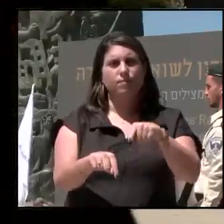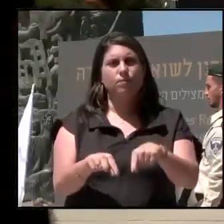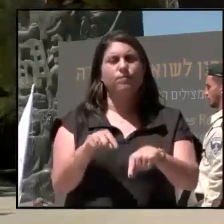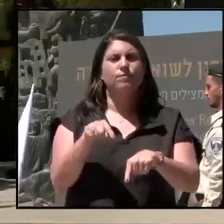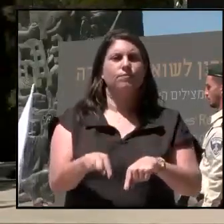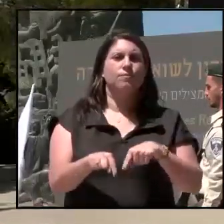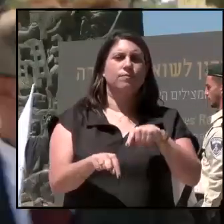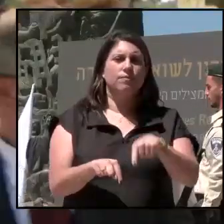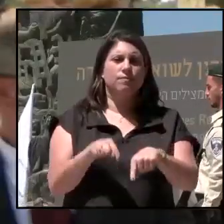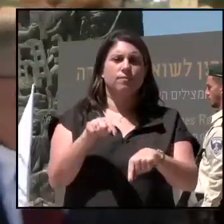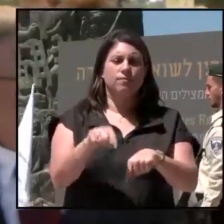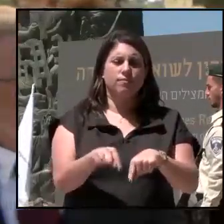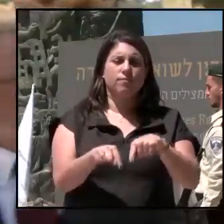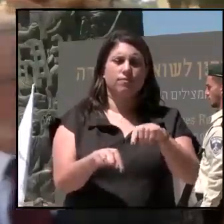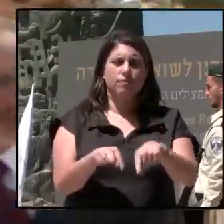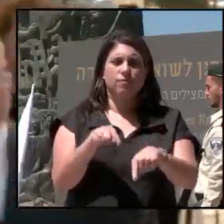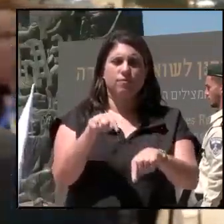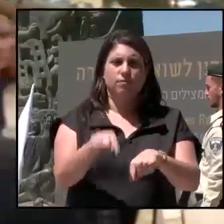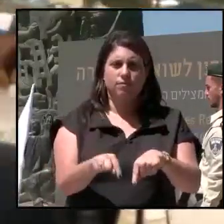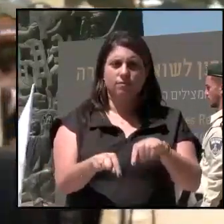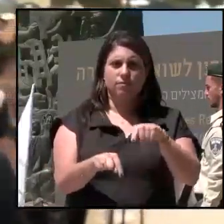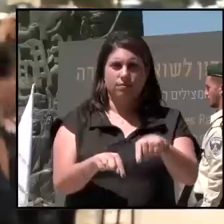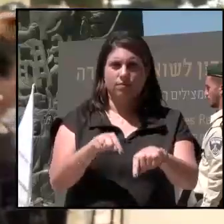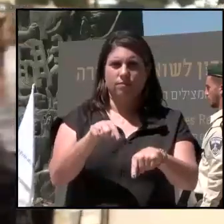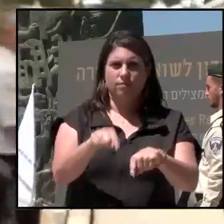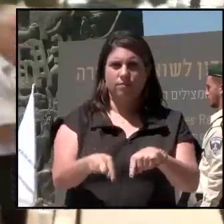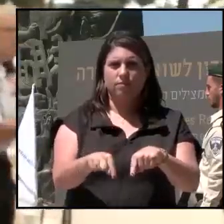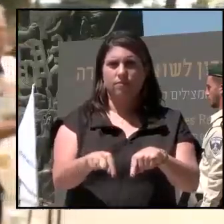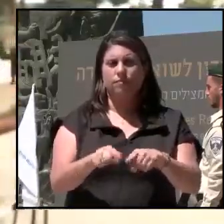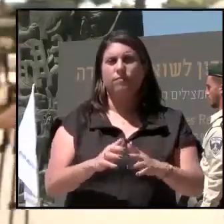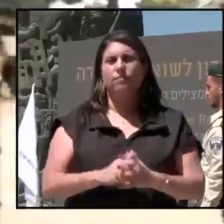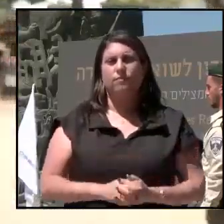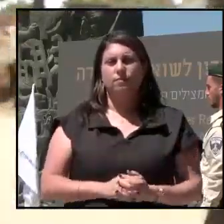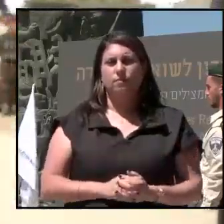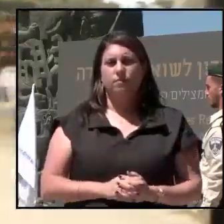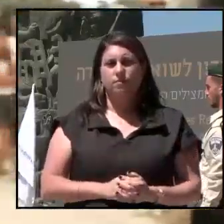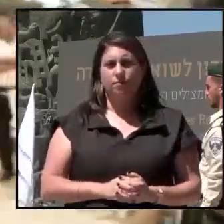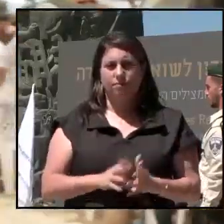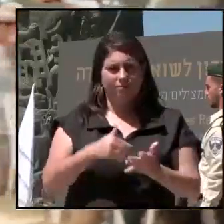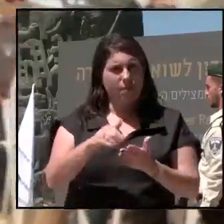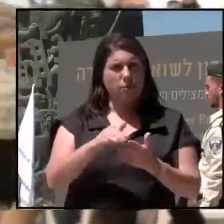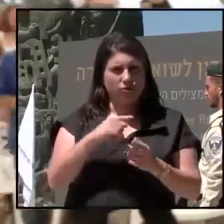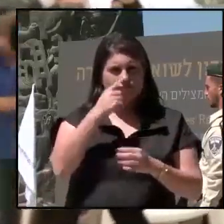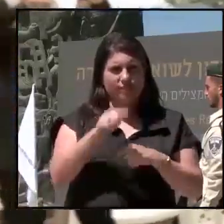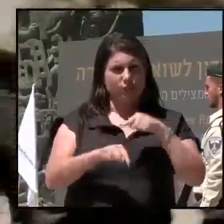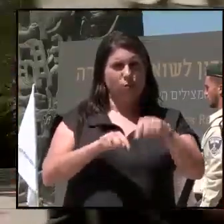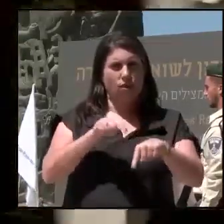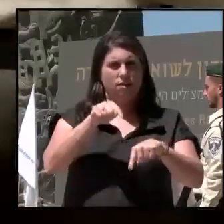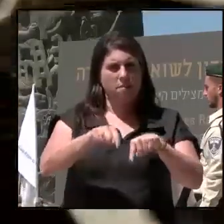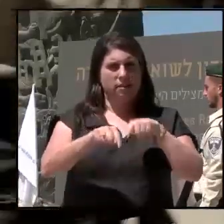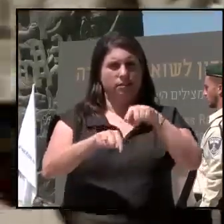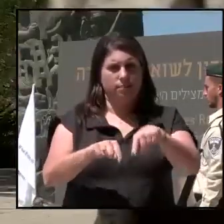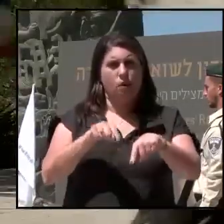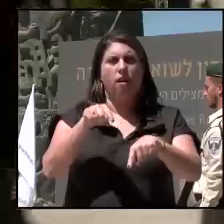שמאל. שמאל, ימין, שמאל, ימין, שמאל, ימין, שמאל. שמאל, ימין, שמאל.